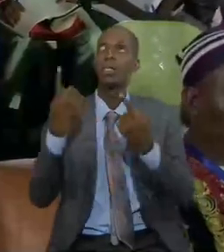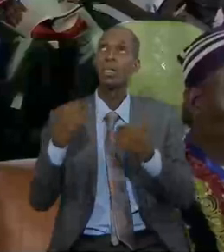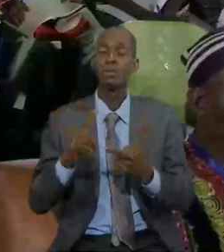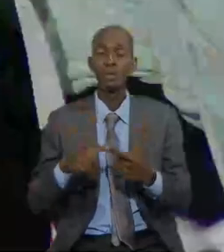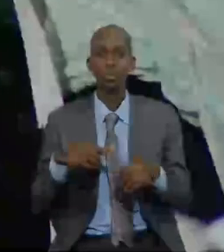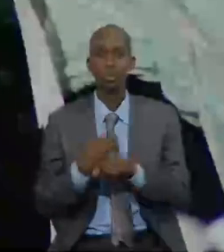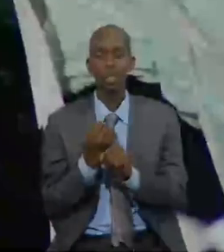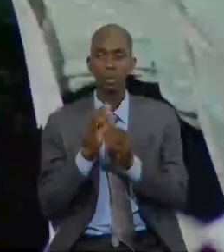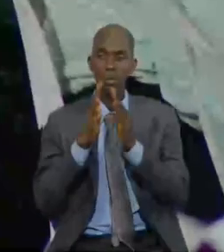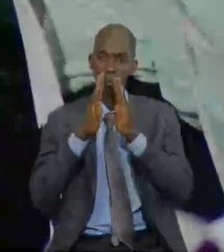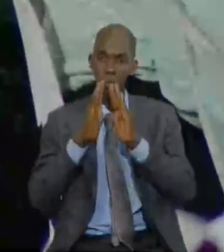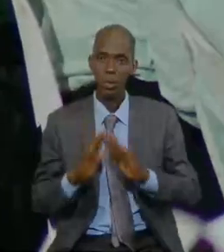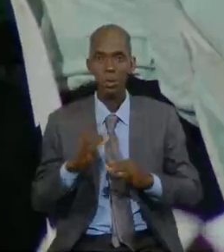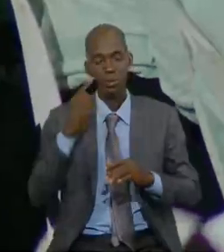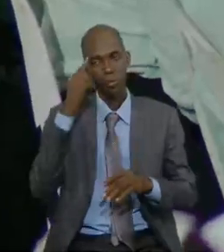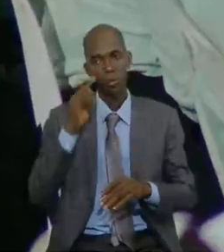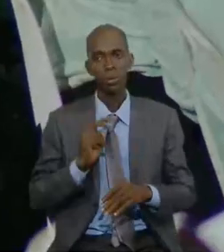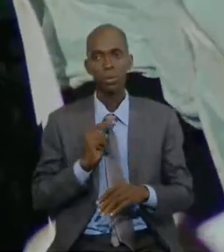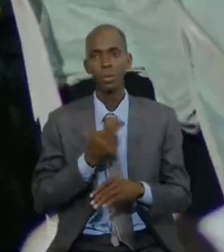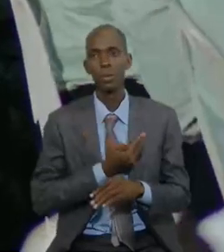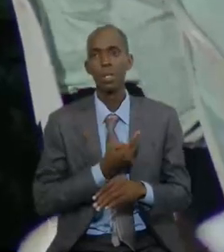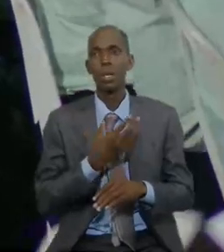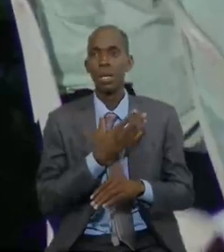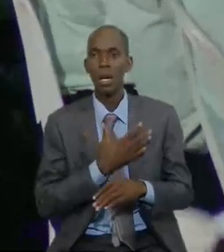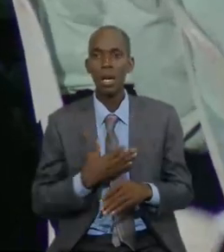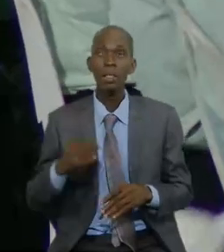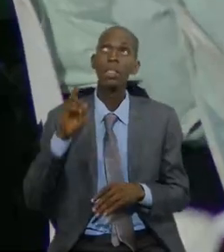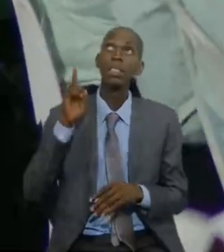il est venu faire la paix pour nous